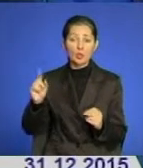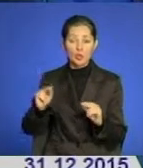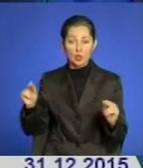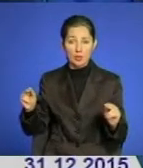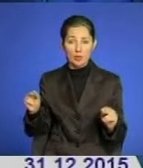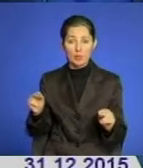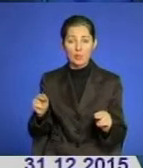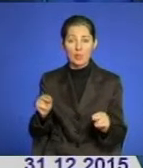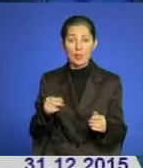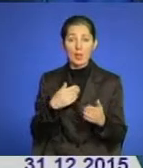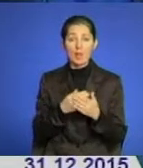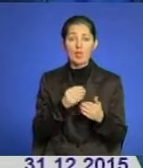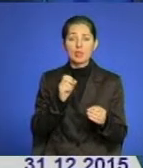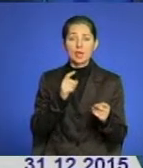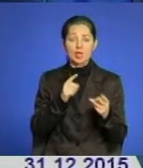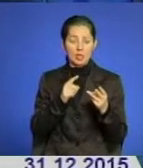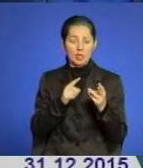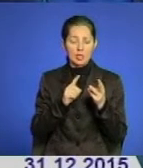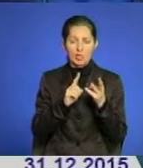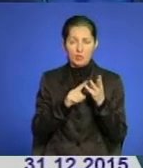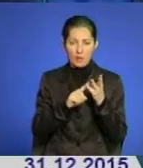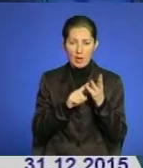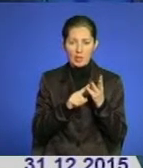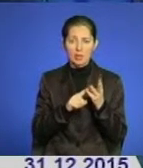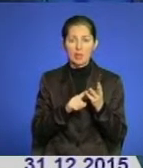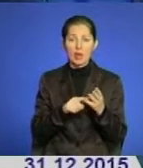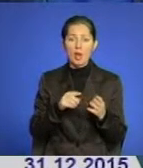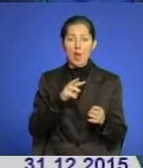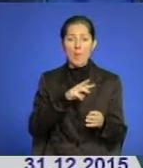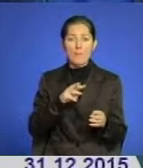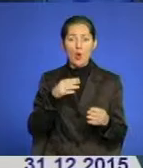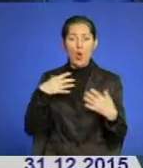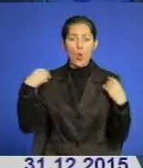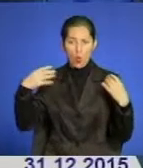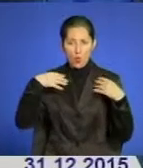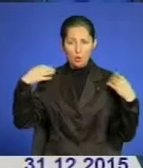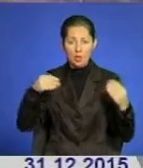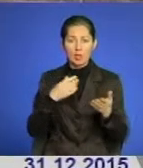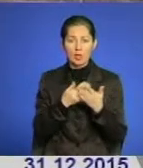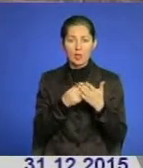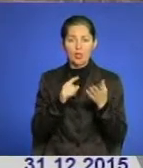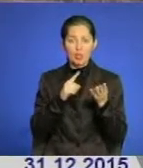Хутрина майже чверть мільйона гривень викрав зі звіроферми житель Збаращини. Подробиці у сюжеті.